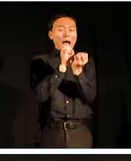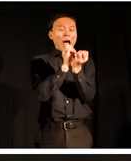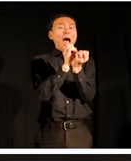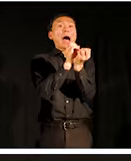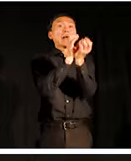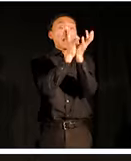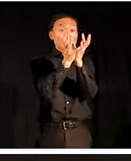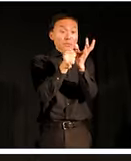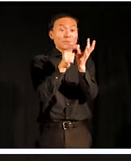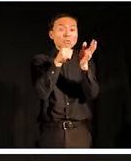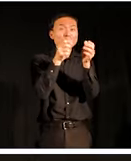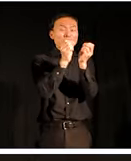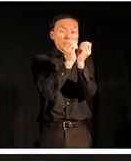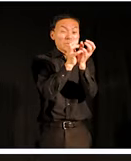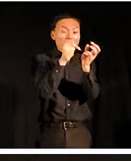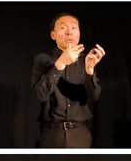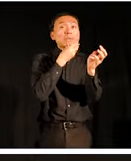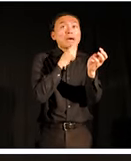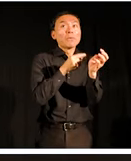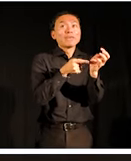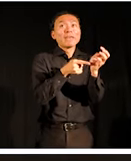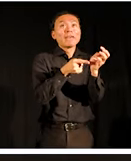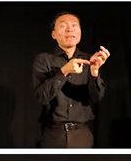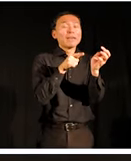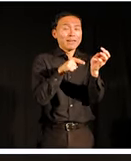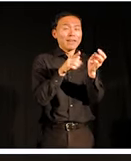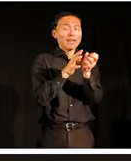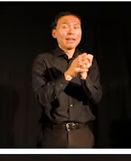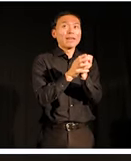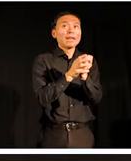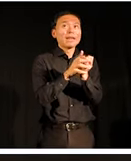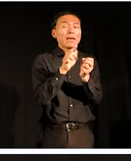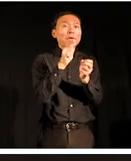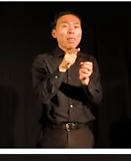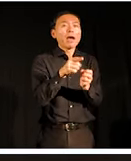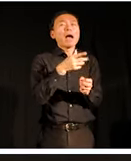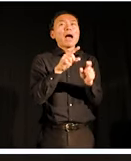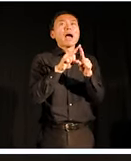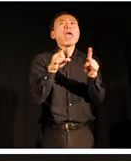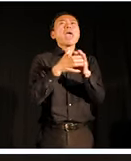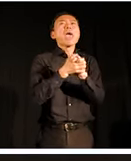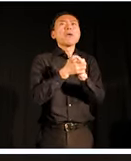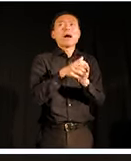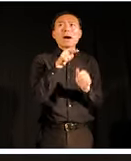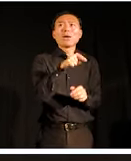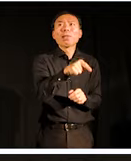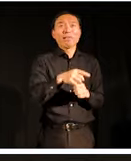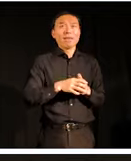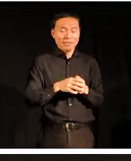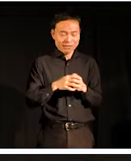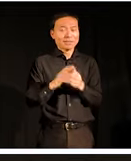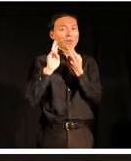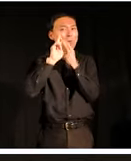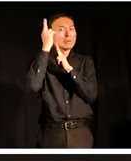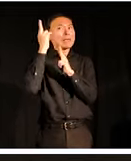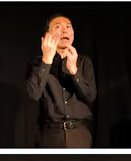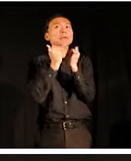幸せのようなものああこれは平和だ沖縄の人たちの心